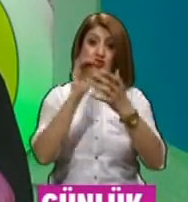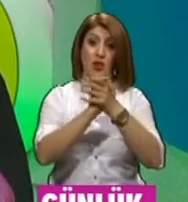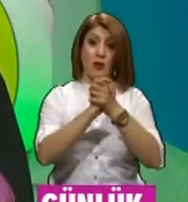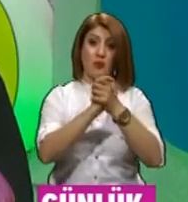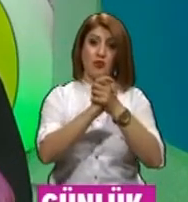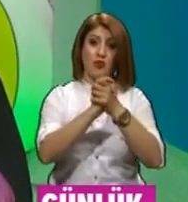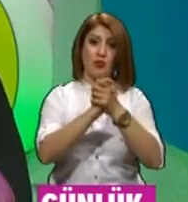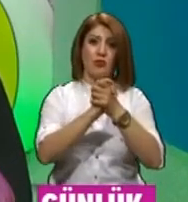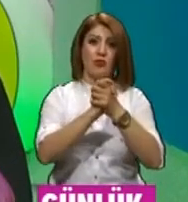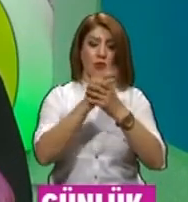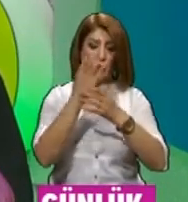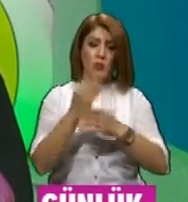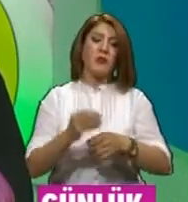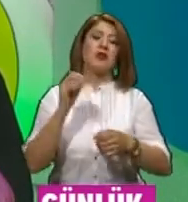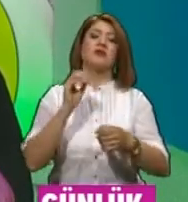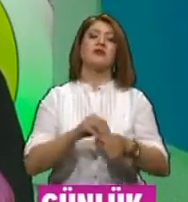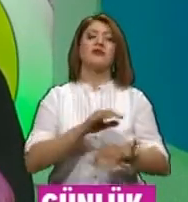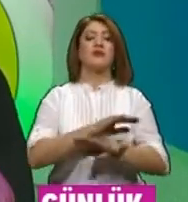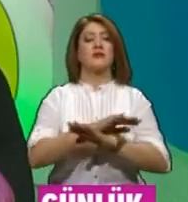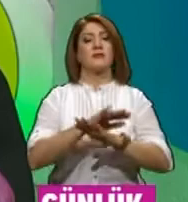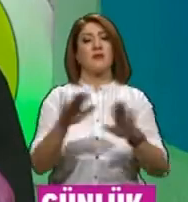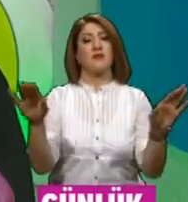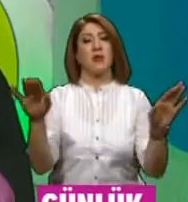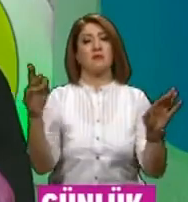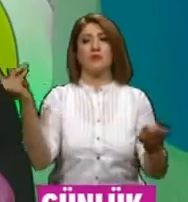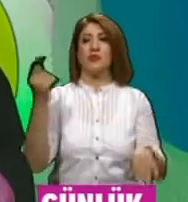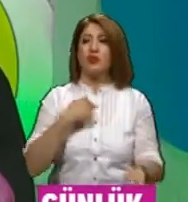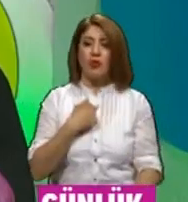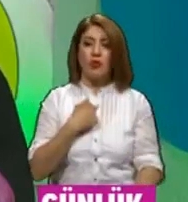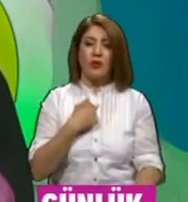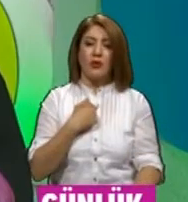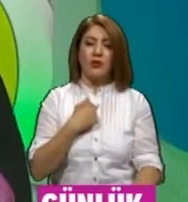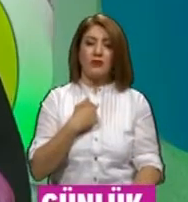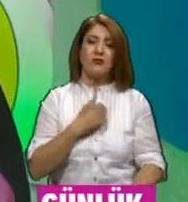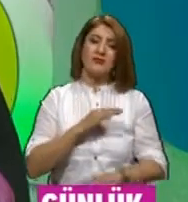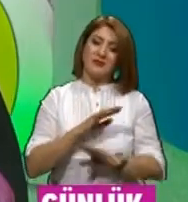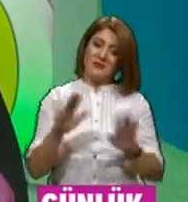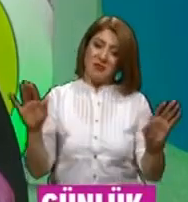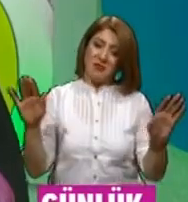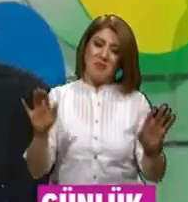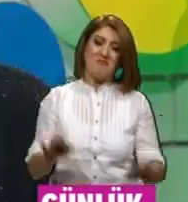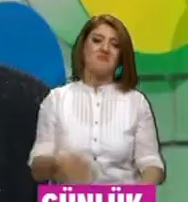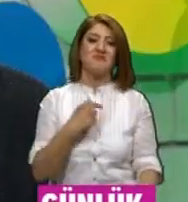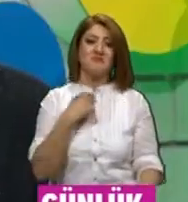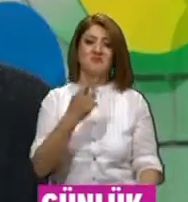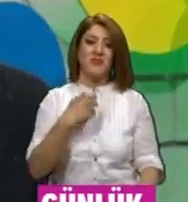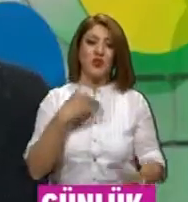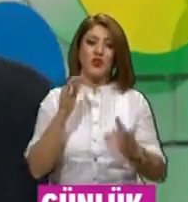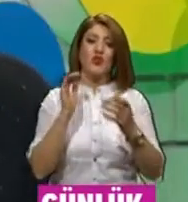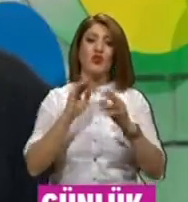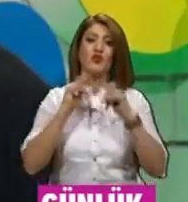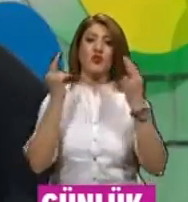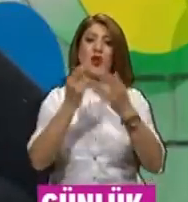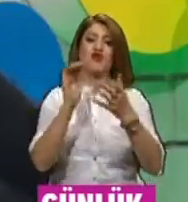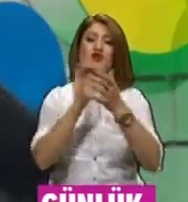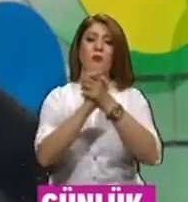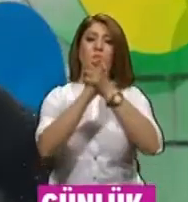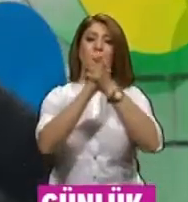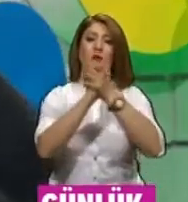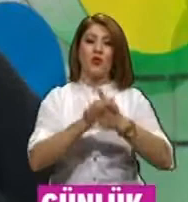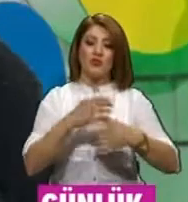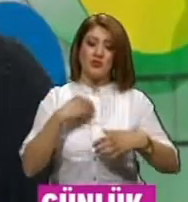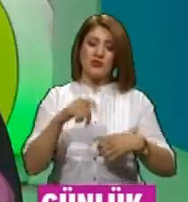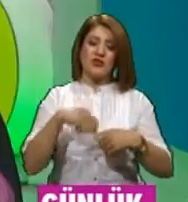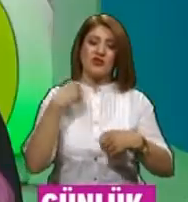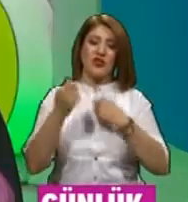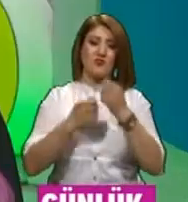yapılabilmesi için yeterli dedi. Okay, gelecek planlarınızı soracaktım. Sormama gerek kalmadı. Dünya evet. Şampiyonasına hazırlanacağız inşallah. Bu evet. Anlamda zaten geçen